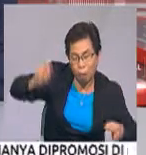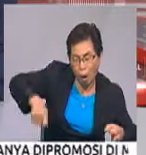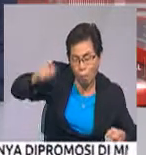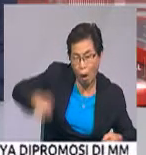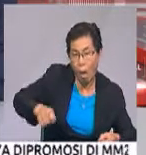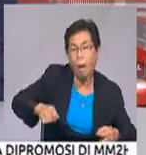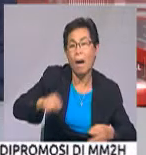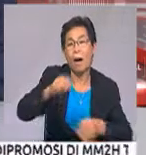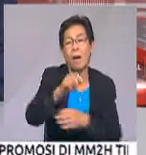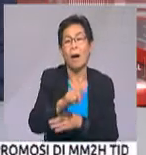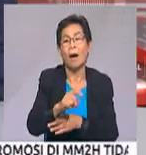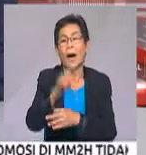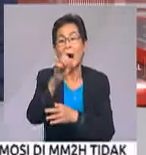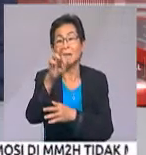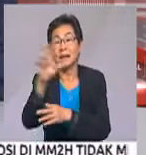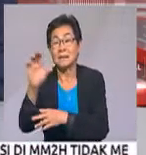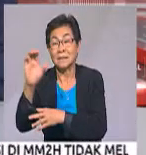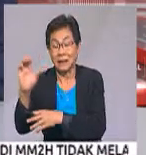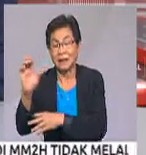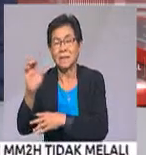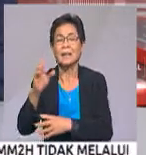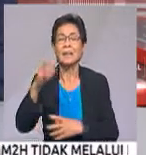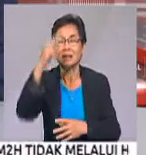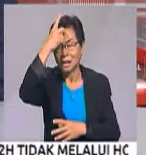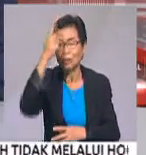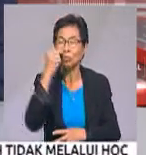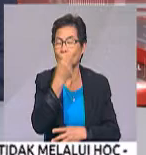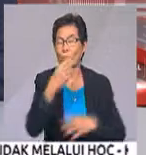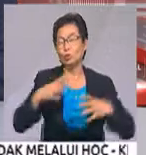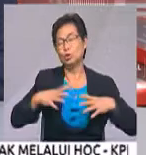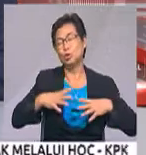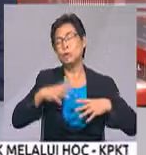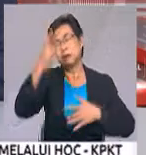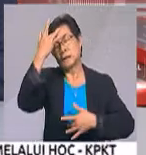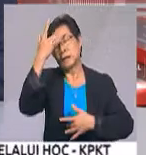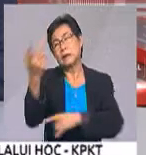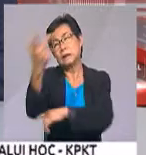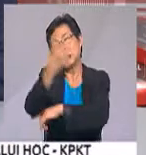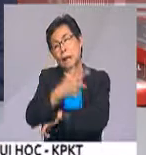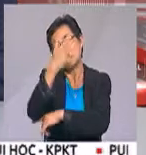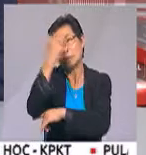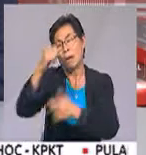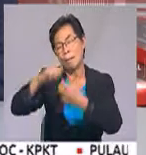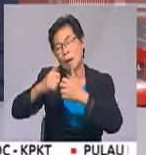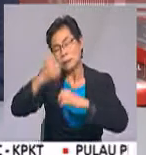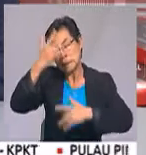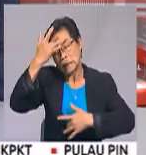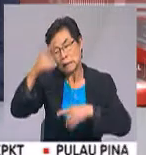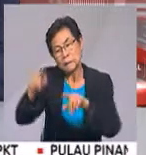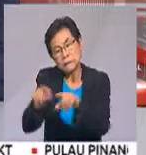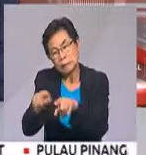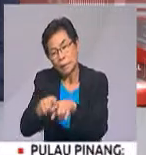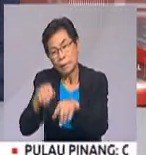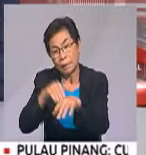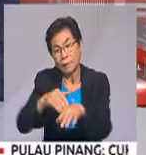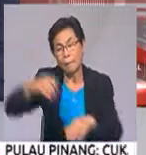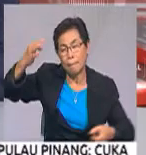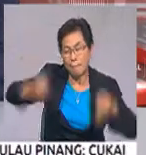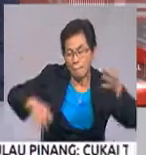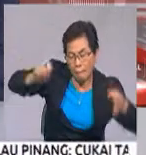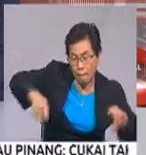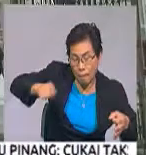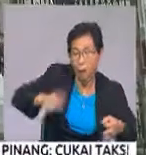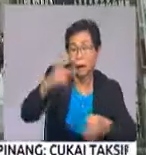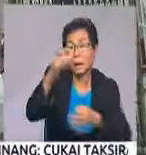Seram Berhad, Datuk Seri Najib pernah mengambil cuti sakit selama 3 hari atas masalah kesihatan yang sama. Pada perbicaraan kes